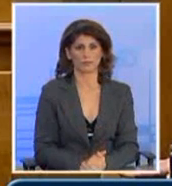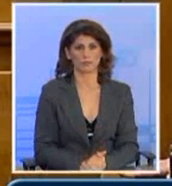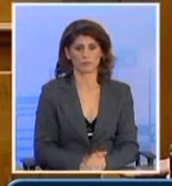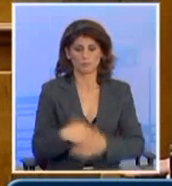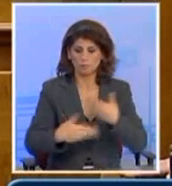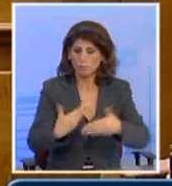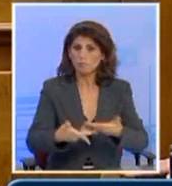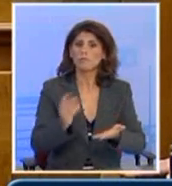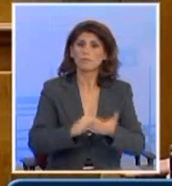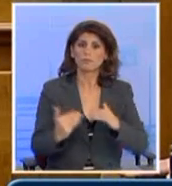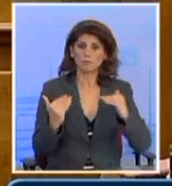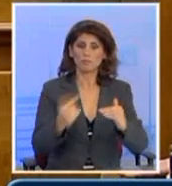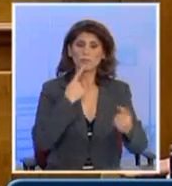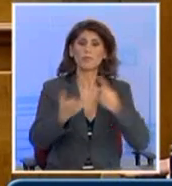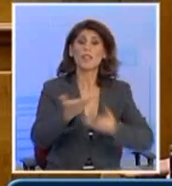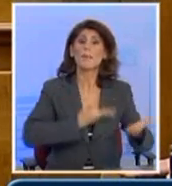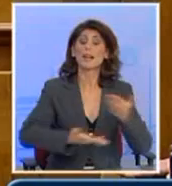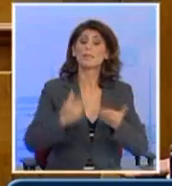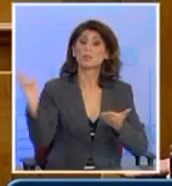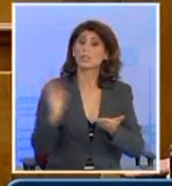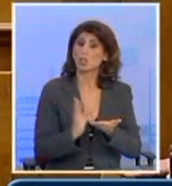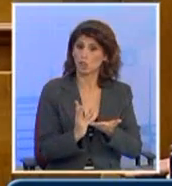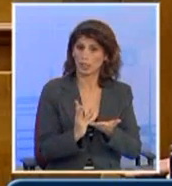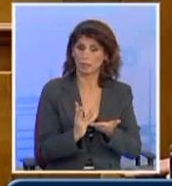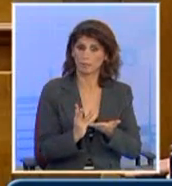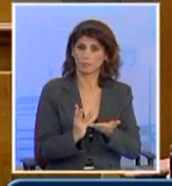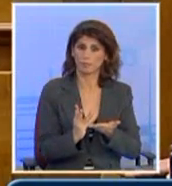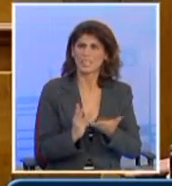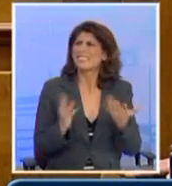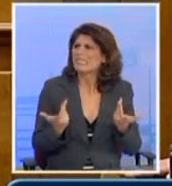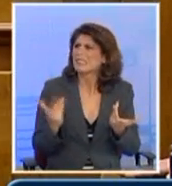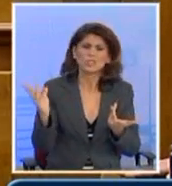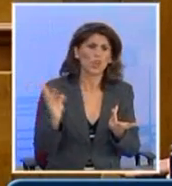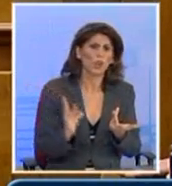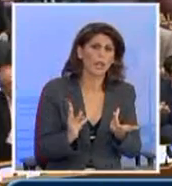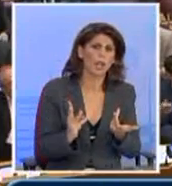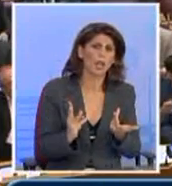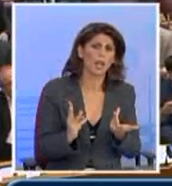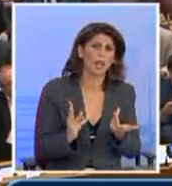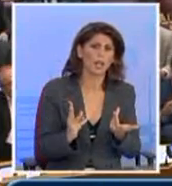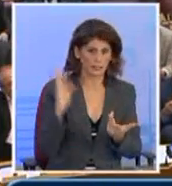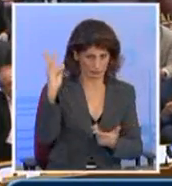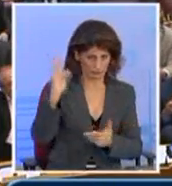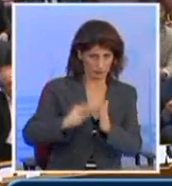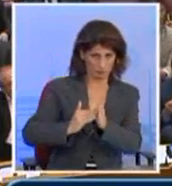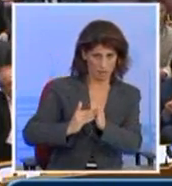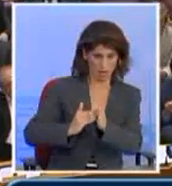εξελίσσεται μία ακόμη φάση της διαπραγμάτευσης με την Τρόικα. Τι είναι η Τρόικα? Τρεις υπάλληλοι?